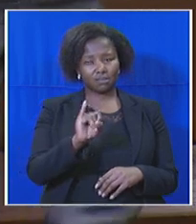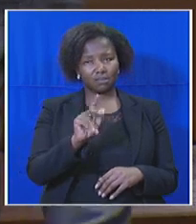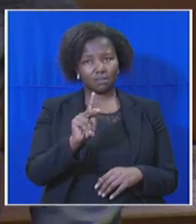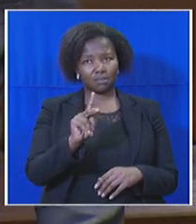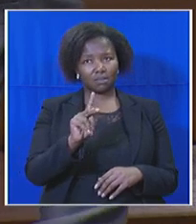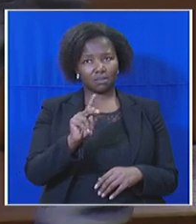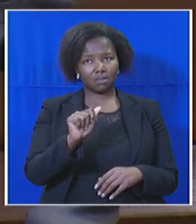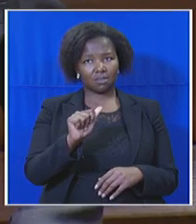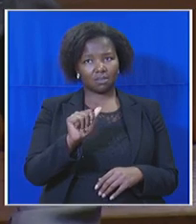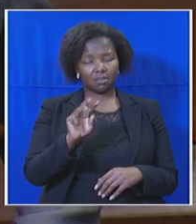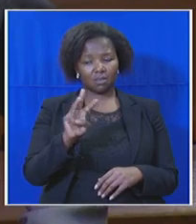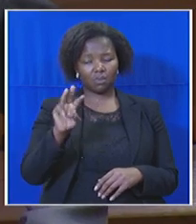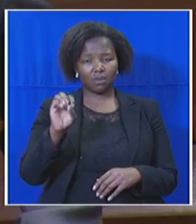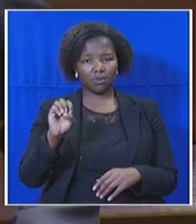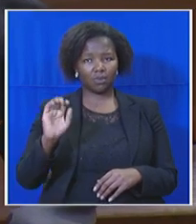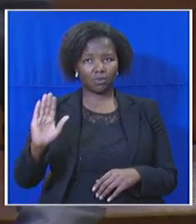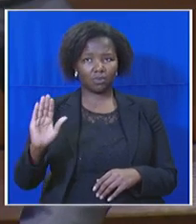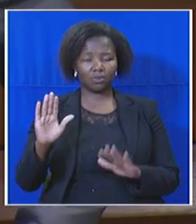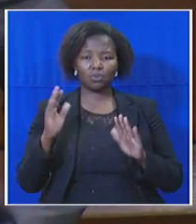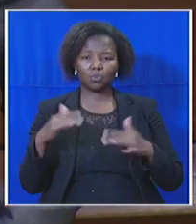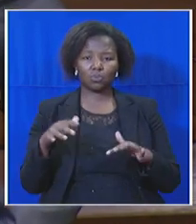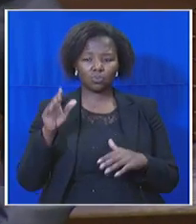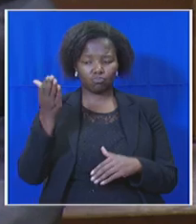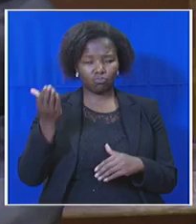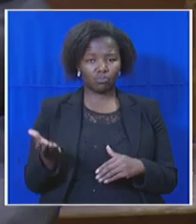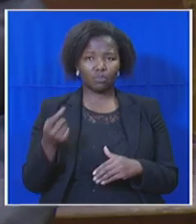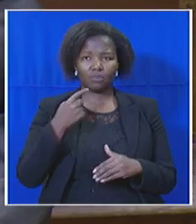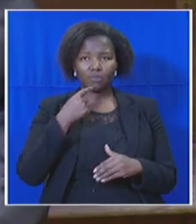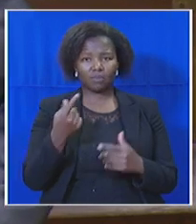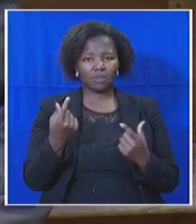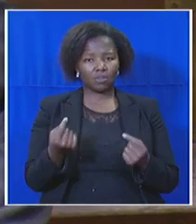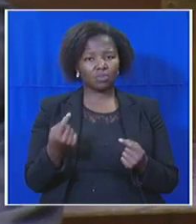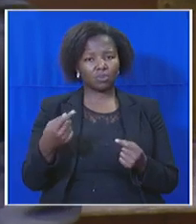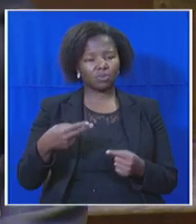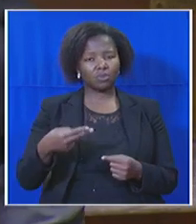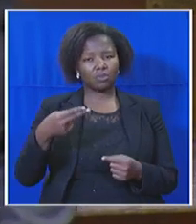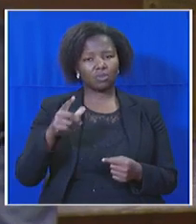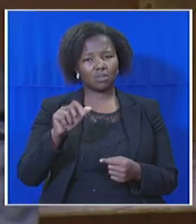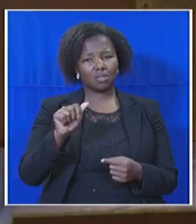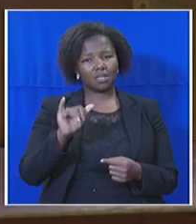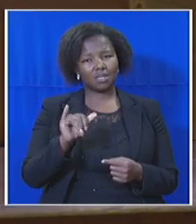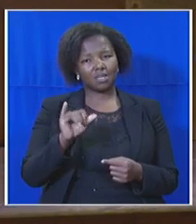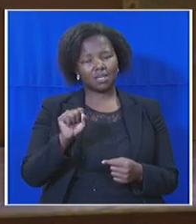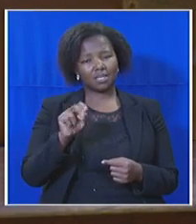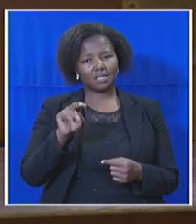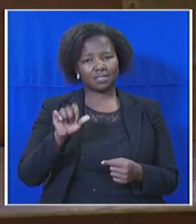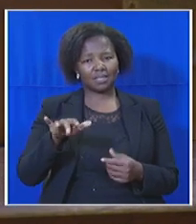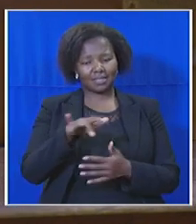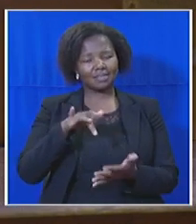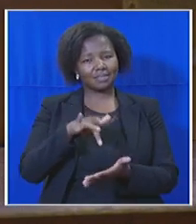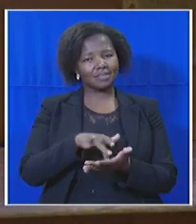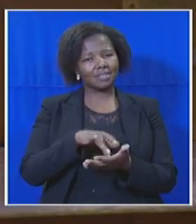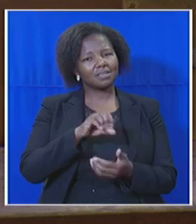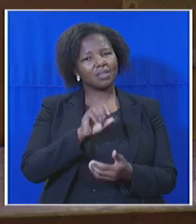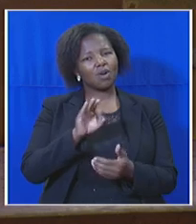Province for playing a huge role in the establishment of Tlaisane Center of Hope in Sifunindlela Trust in Ward 35 of